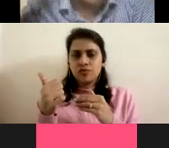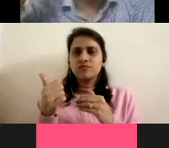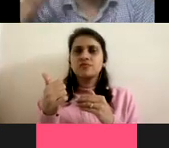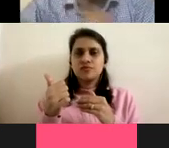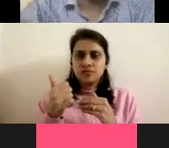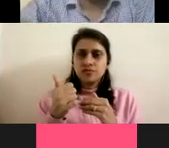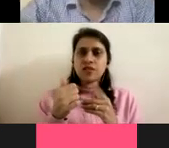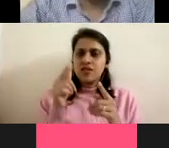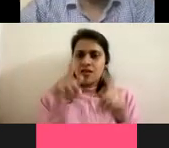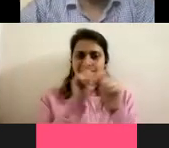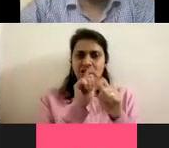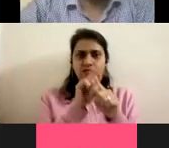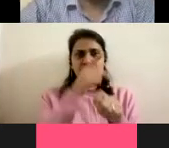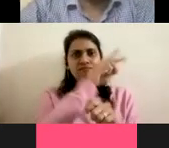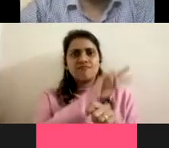को अट्रैक्ट करने के लिए